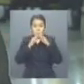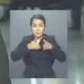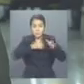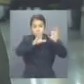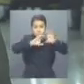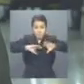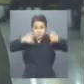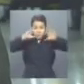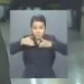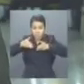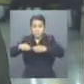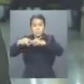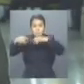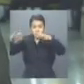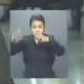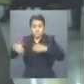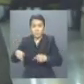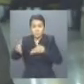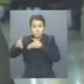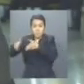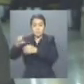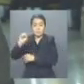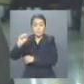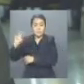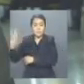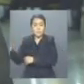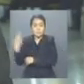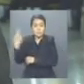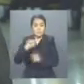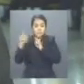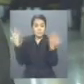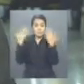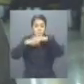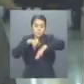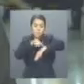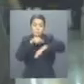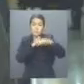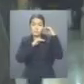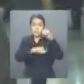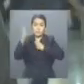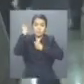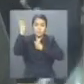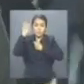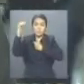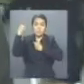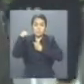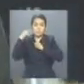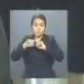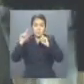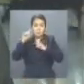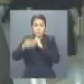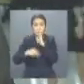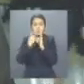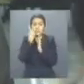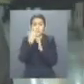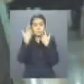บาลฝ่ายค้านแล้วก็วุฒิสภานะคะถึงกรอบเวลาการอภิปรายค่ะแต่ว่าจนถึงขณะนี้ผ่านมากว่า2ชั่วโมงก็ยังไม่ได้